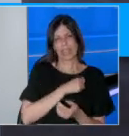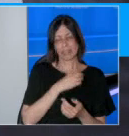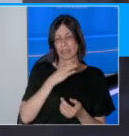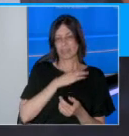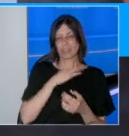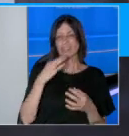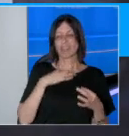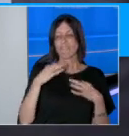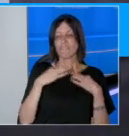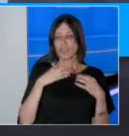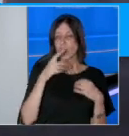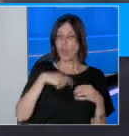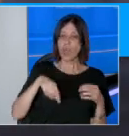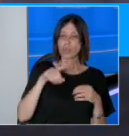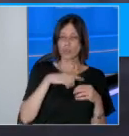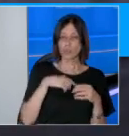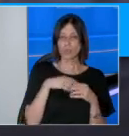לנו